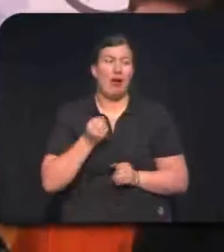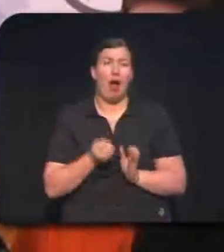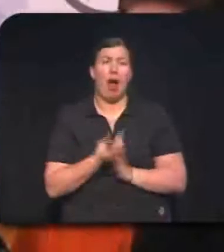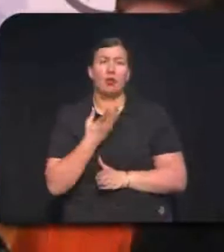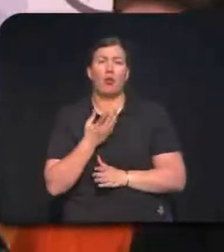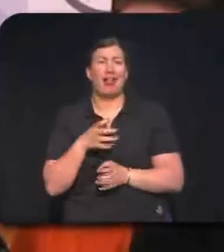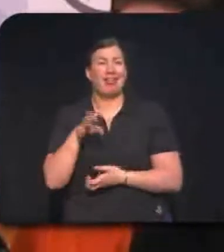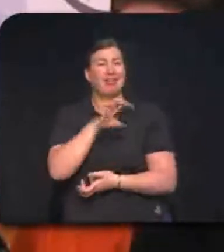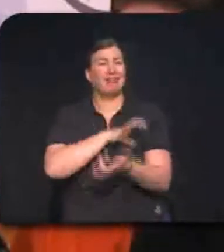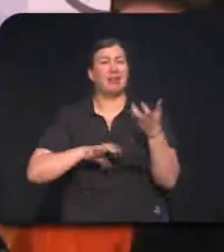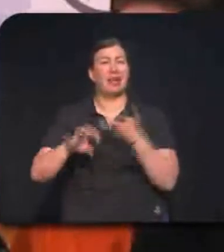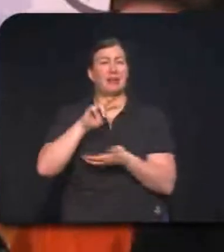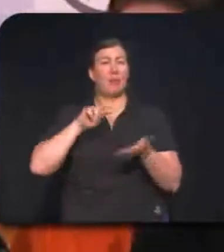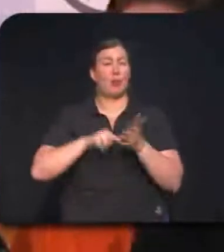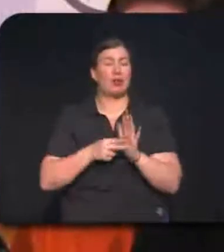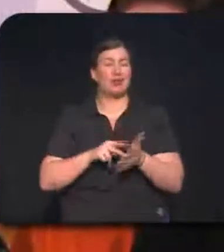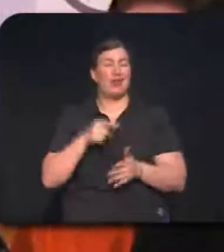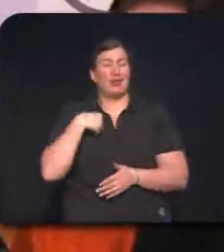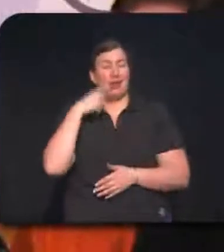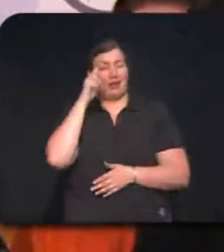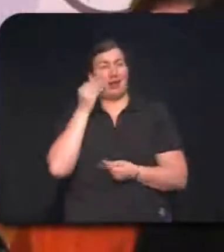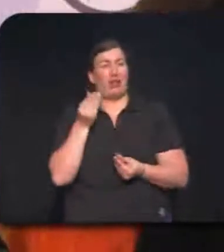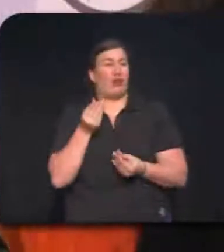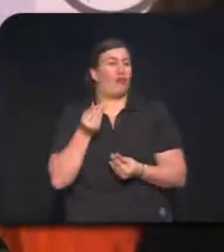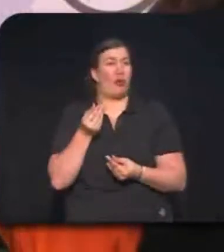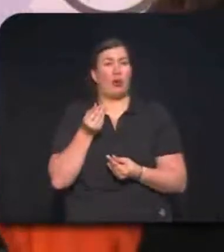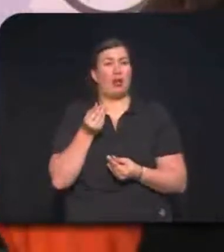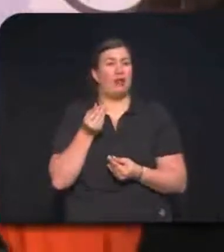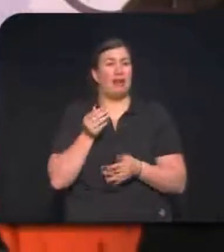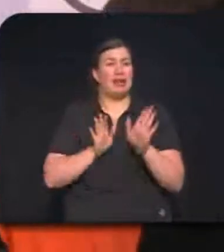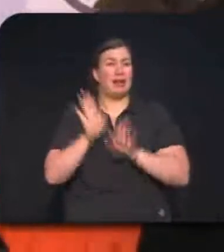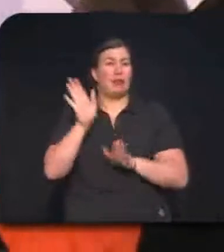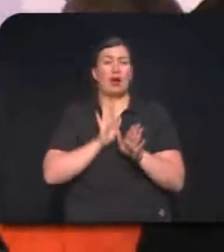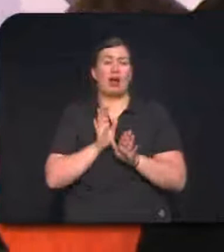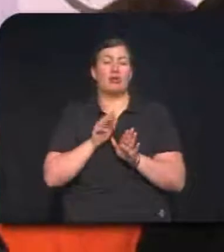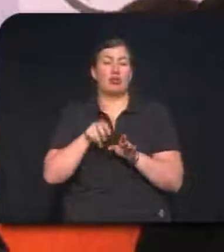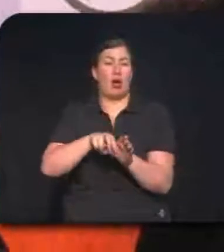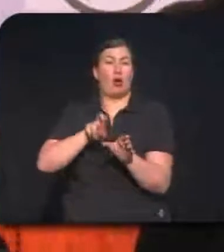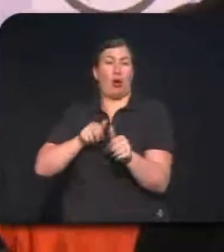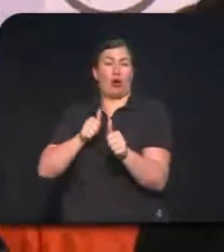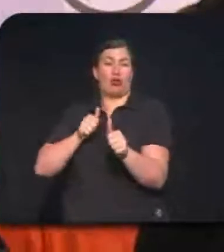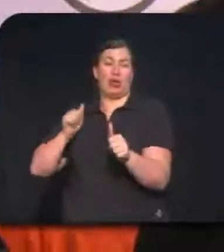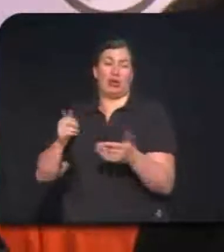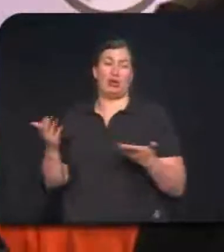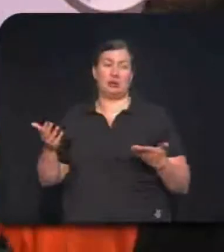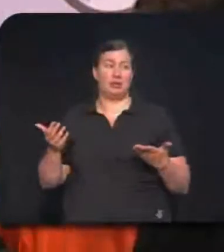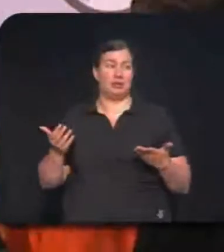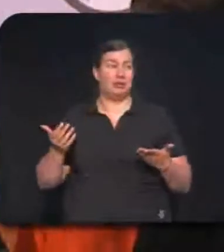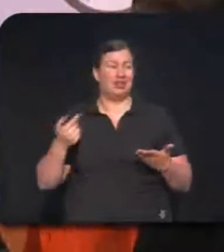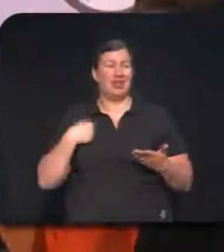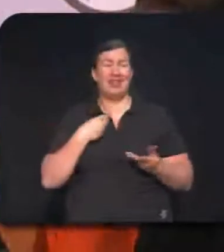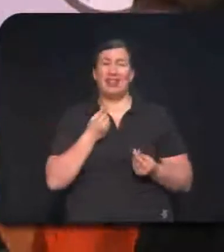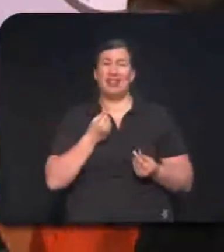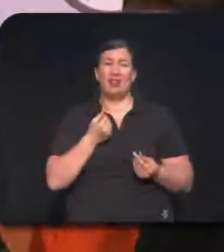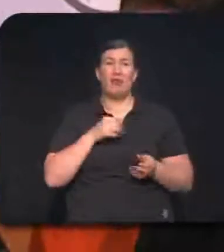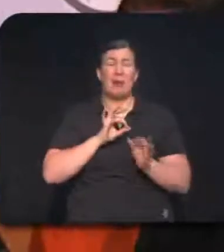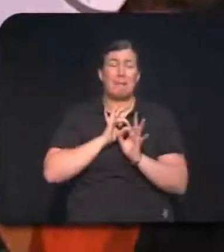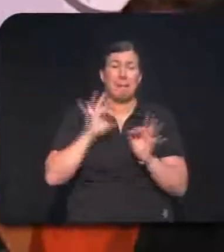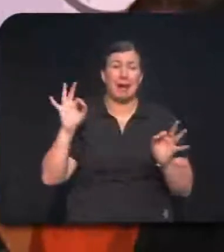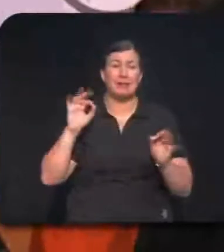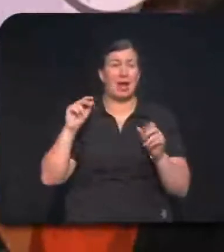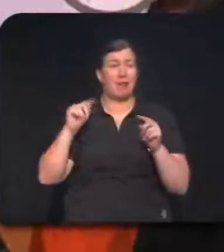Bundesregierung empfinden wir als um demokratische Rückschritt im Integrationsprozess was wir sagen stattdessen